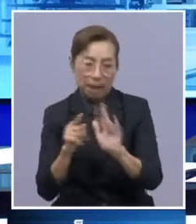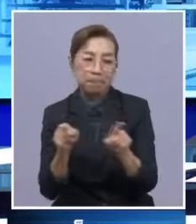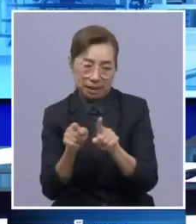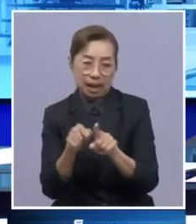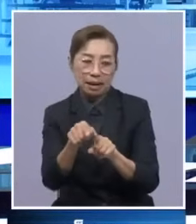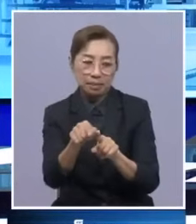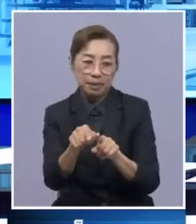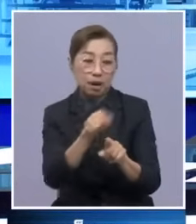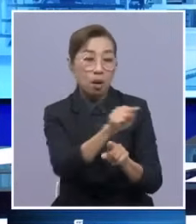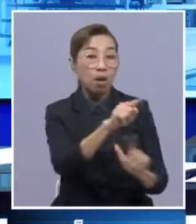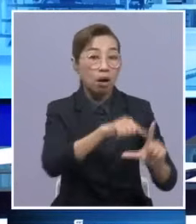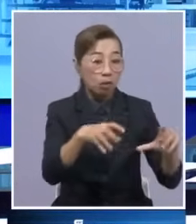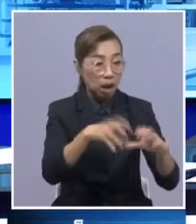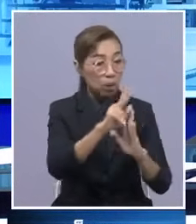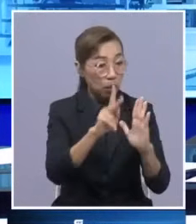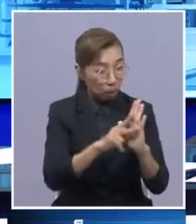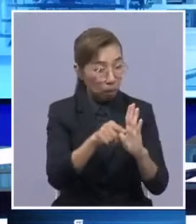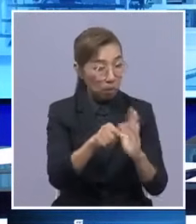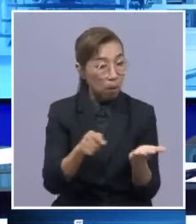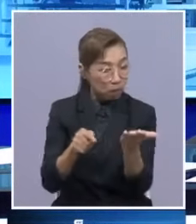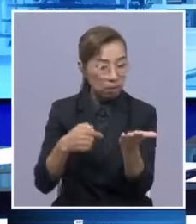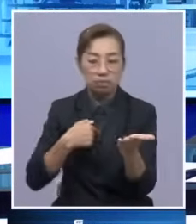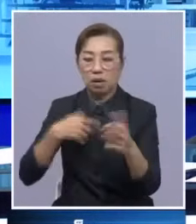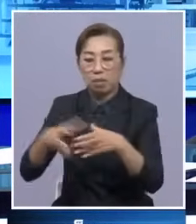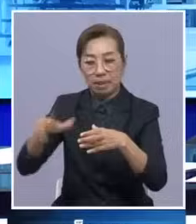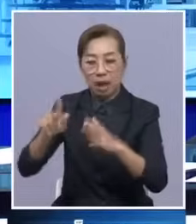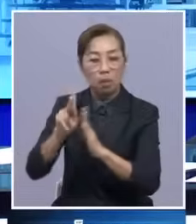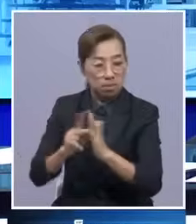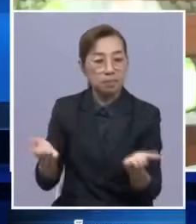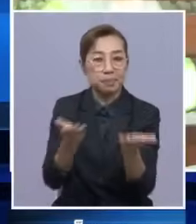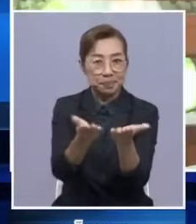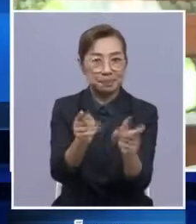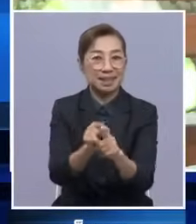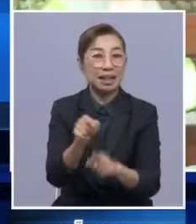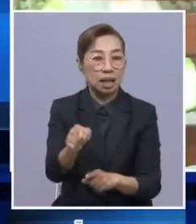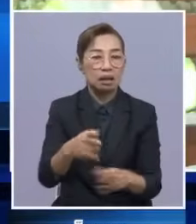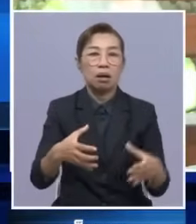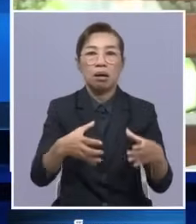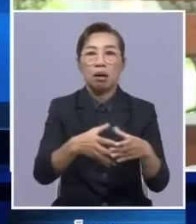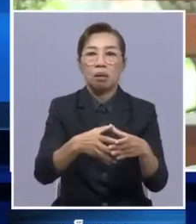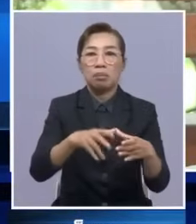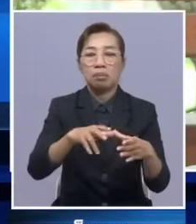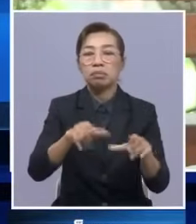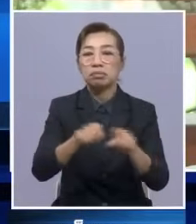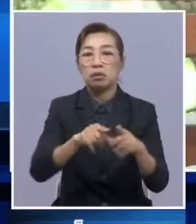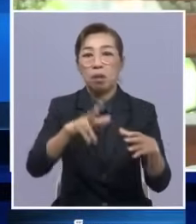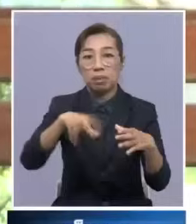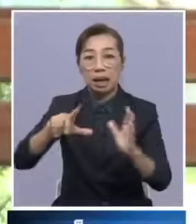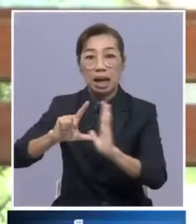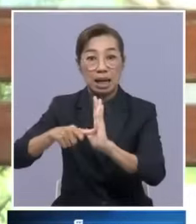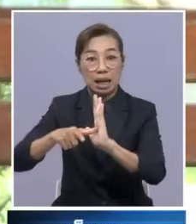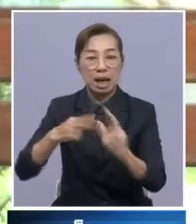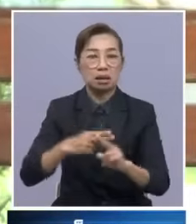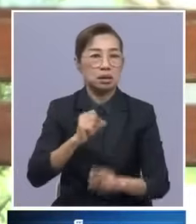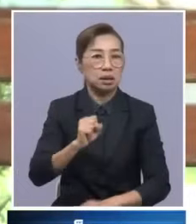พื่อประกบร่างของก้าวไกลลองไปดูความเคลื่อนไหวของเพื่อไทยกันหน่อยนะครับเลขาธิการพรรคเพื่อไทยคุณสรวงศ์เทียนทองออกมา